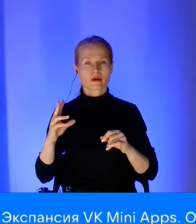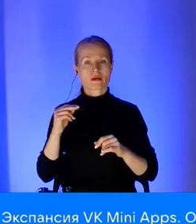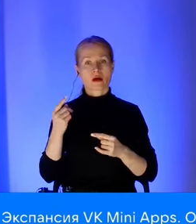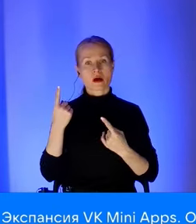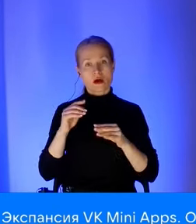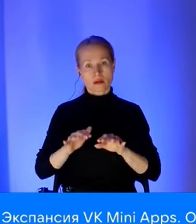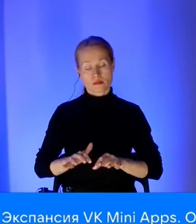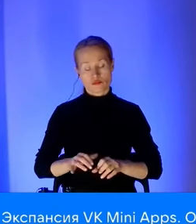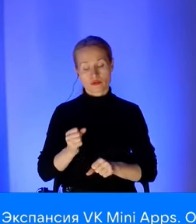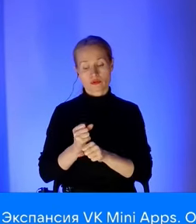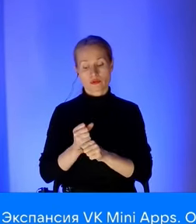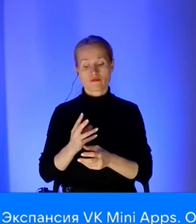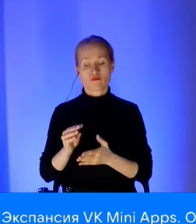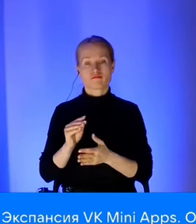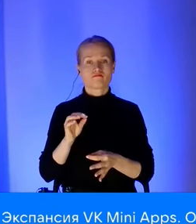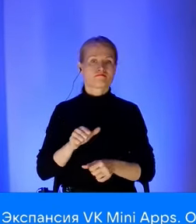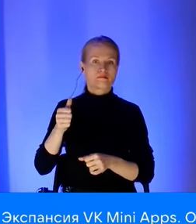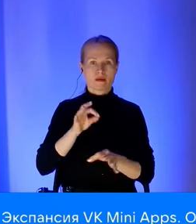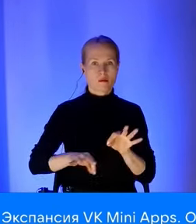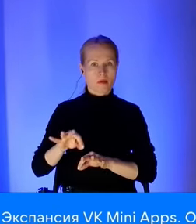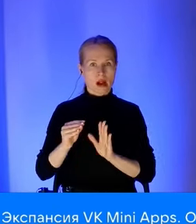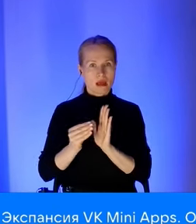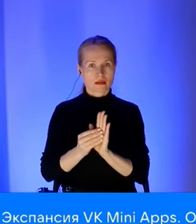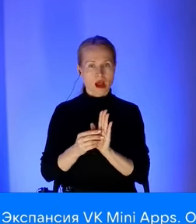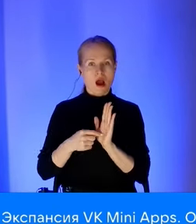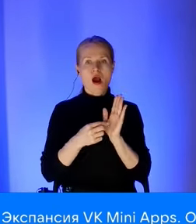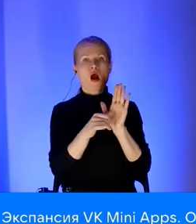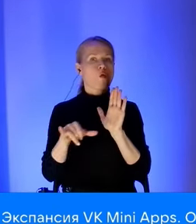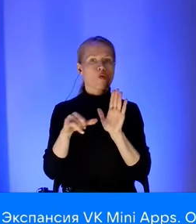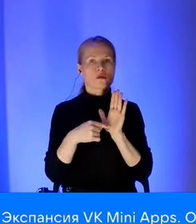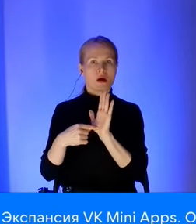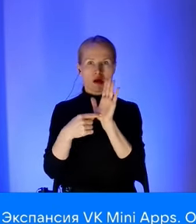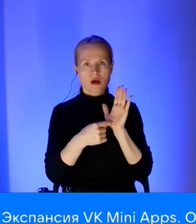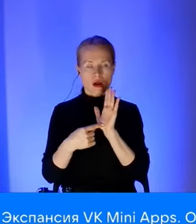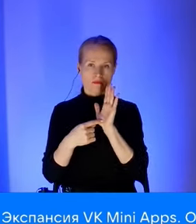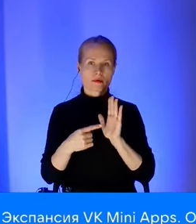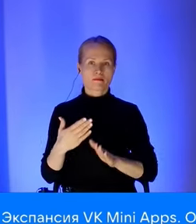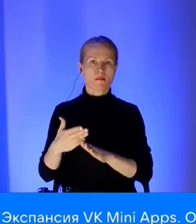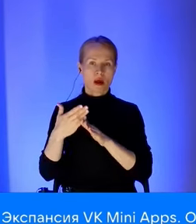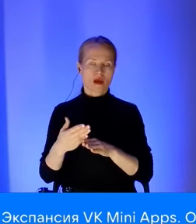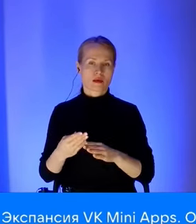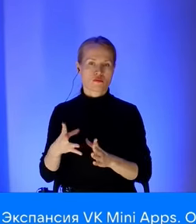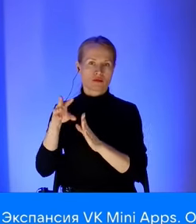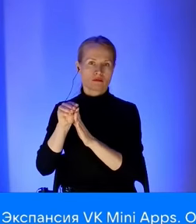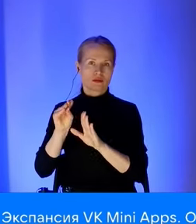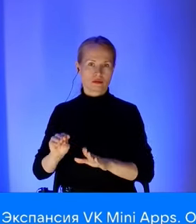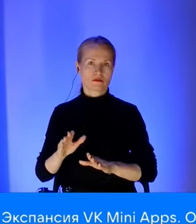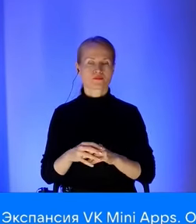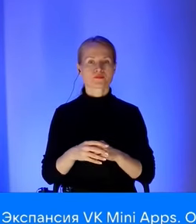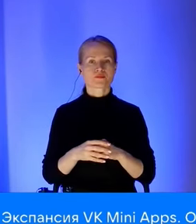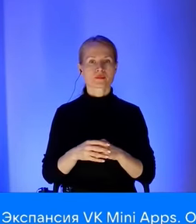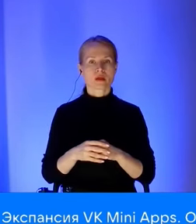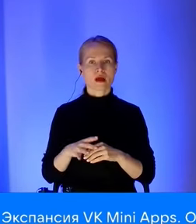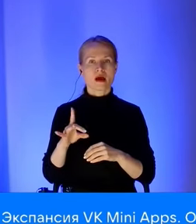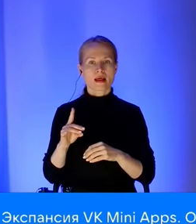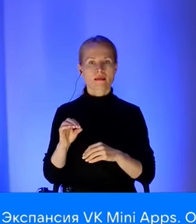сделал свои проекты, создал свой первый проект, ему важно где-то его разместить. И мы частично решаем эту задачу.